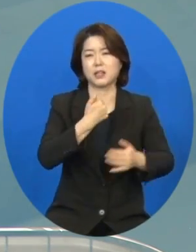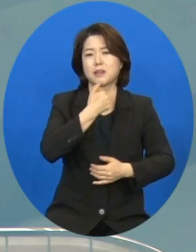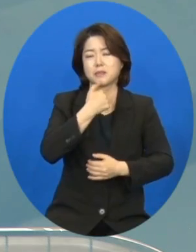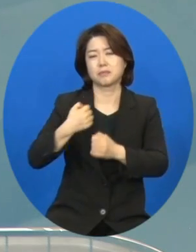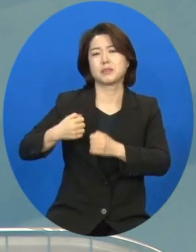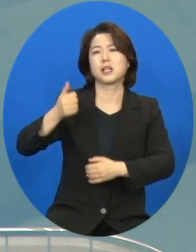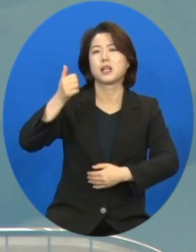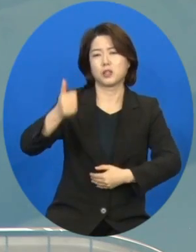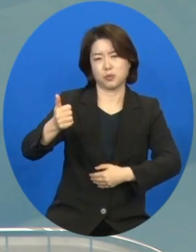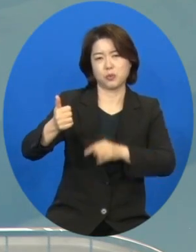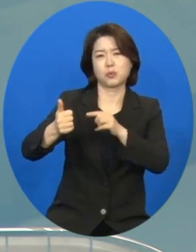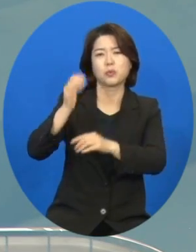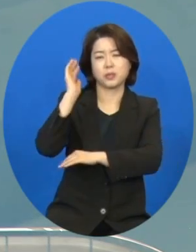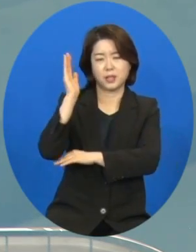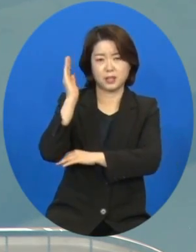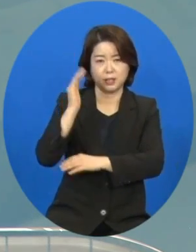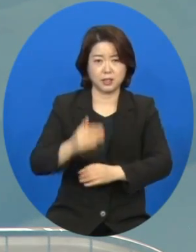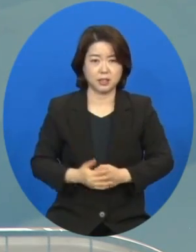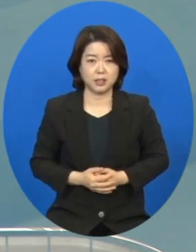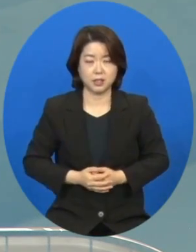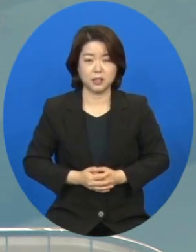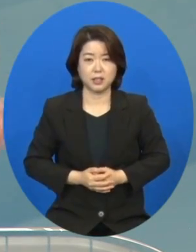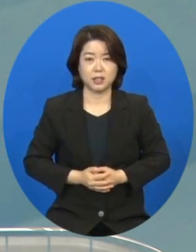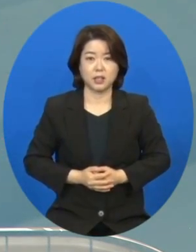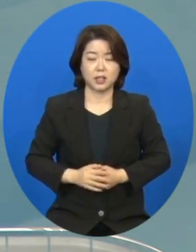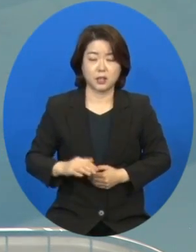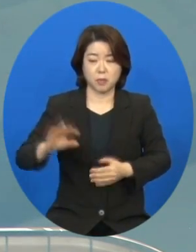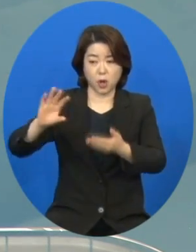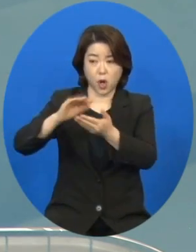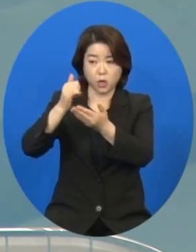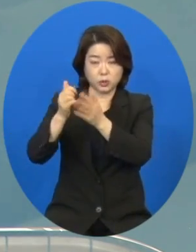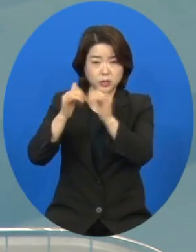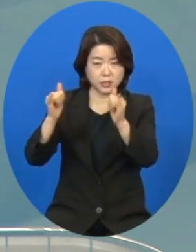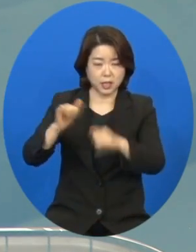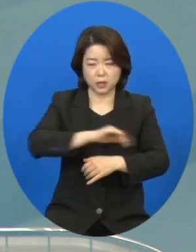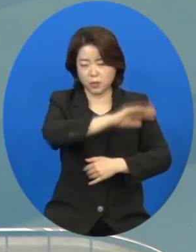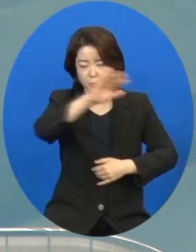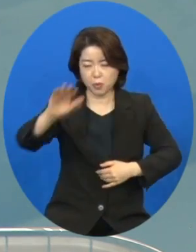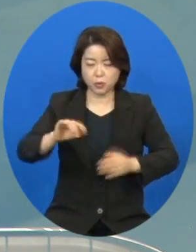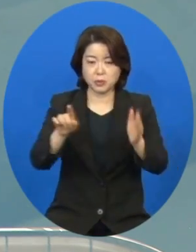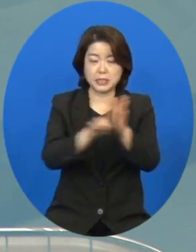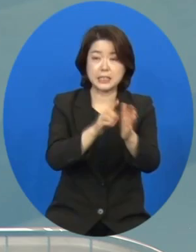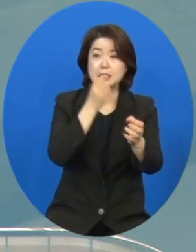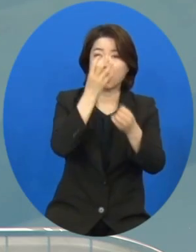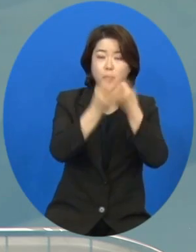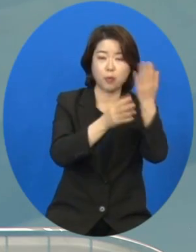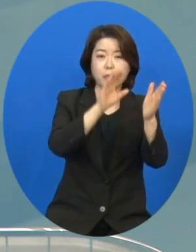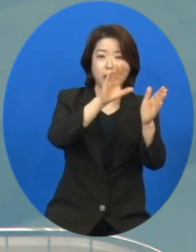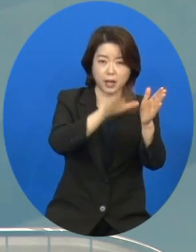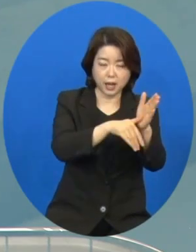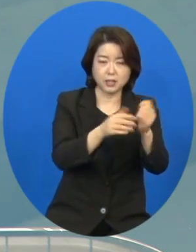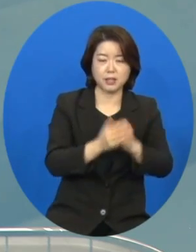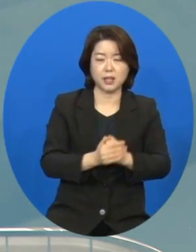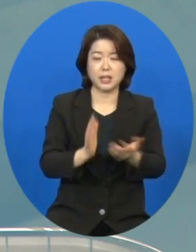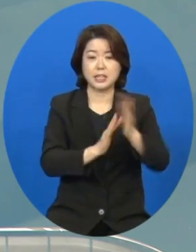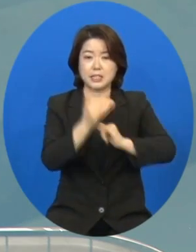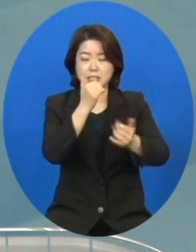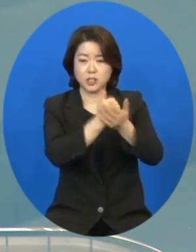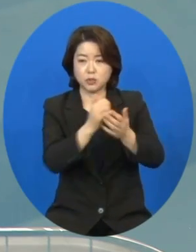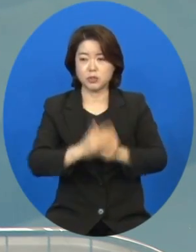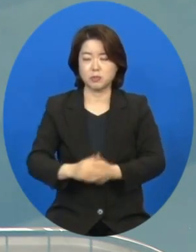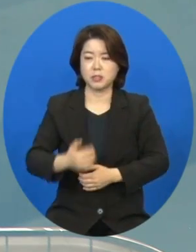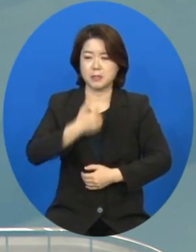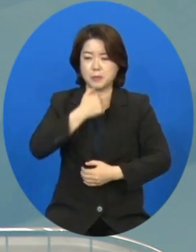고백했지만, 우리가 그리스도인들이 전 세계에서 신앙 고백할 때마다 예수님은 본디오 빌라도에게 고난을